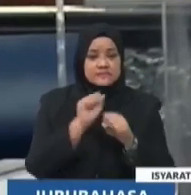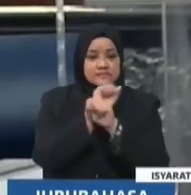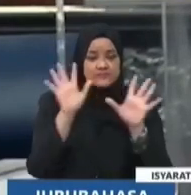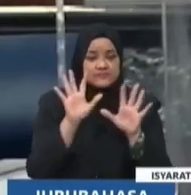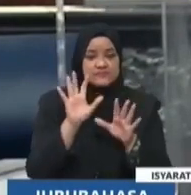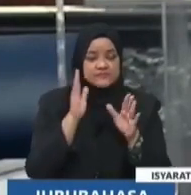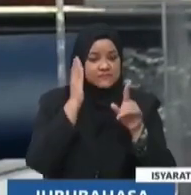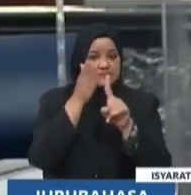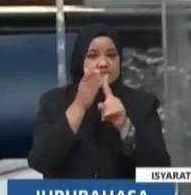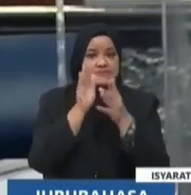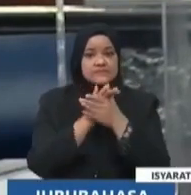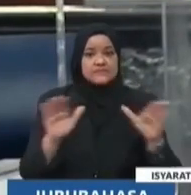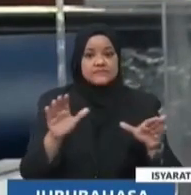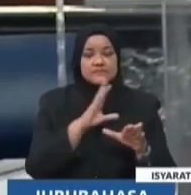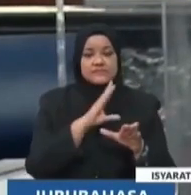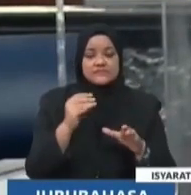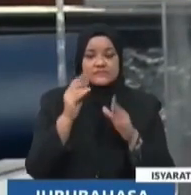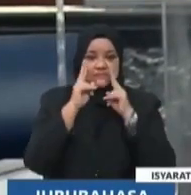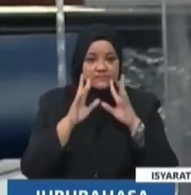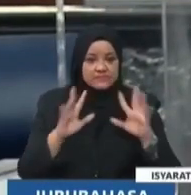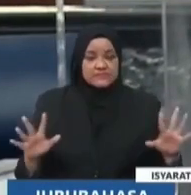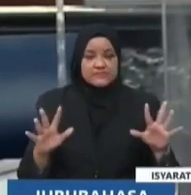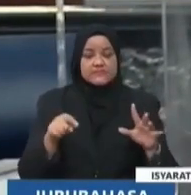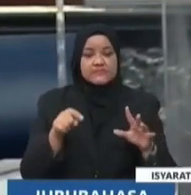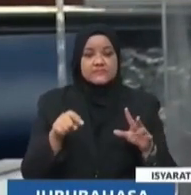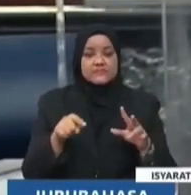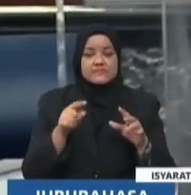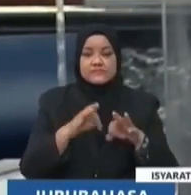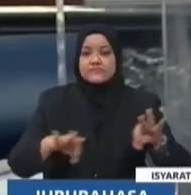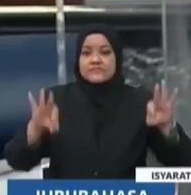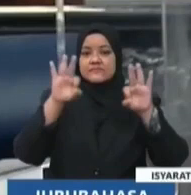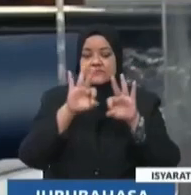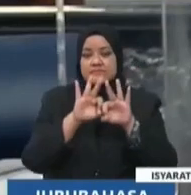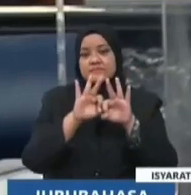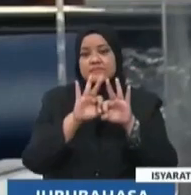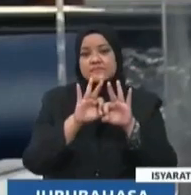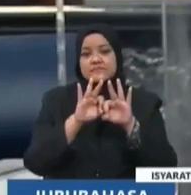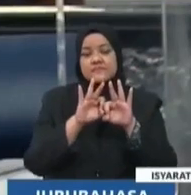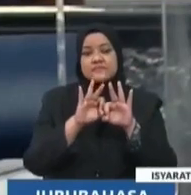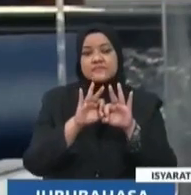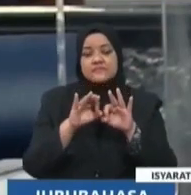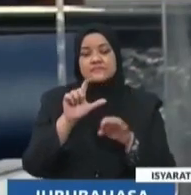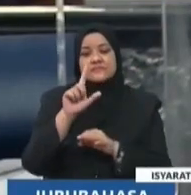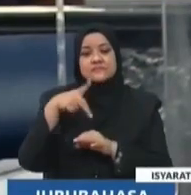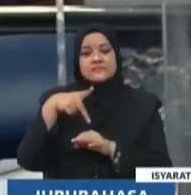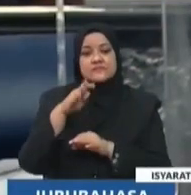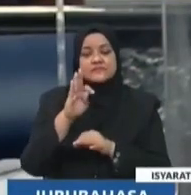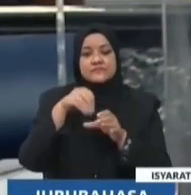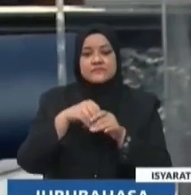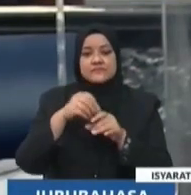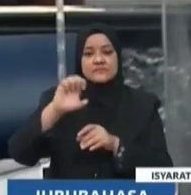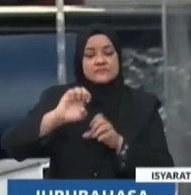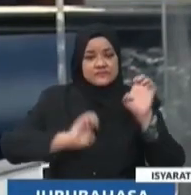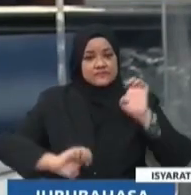jelas bahwa aspek keselamatan dan ketentraman awam merupakan aspek tunjang yang menjadi keutamaan lpf dalam